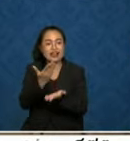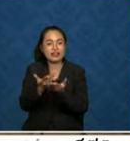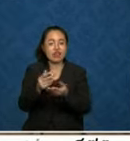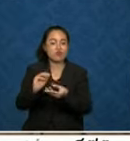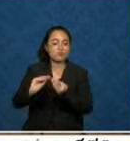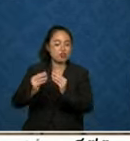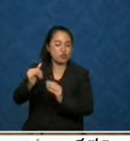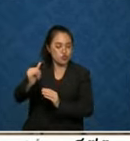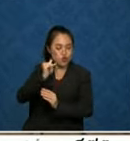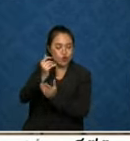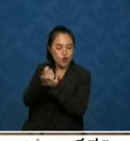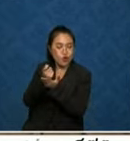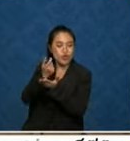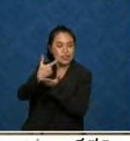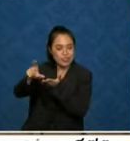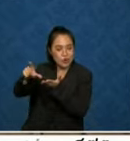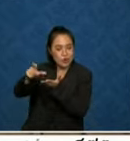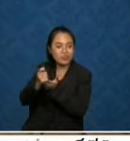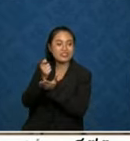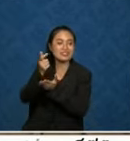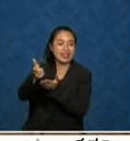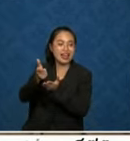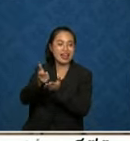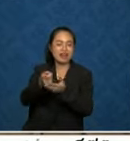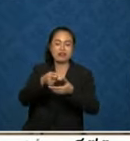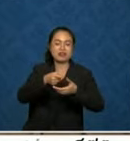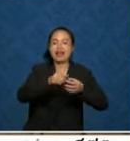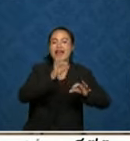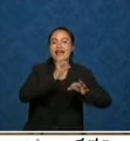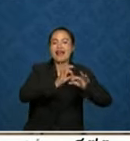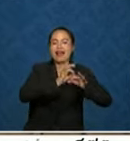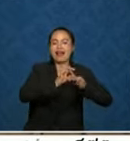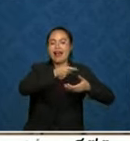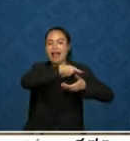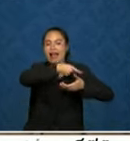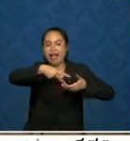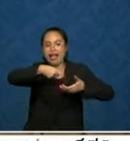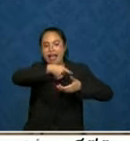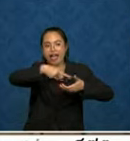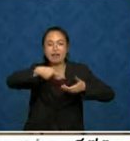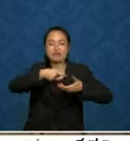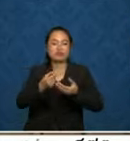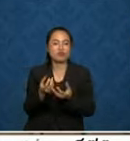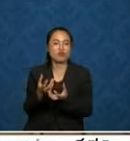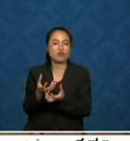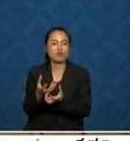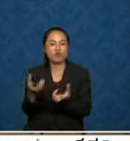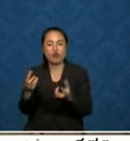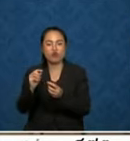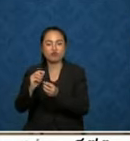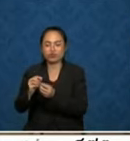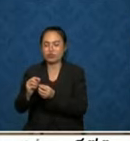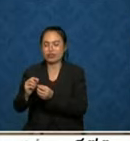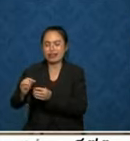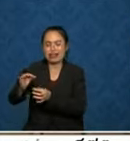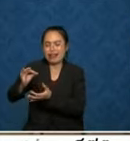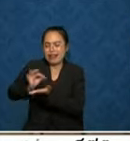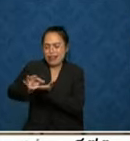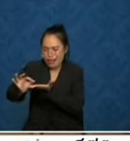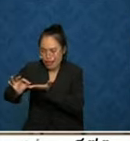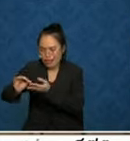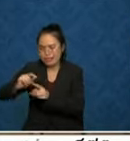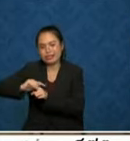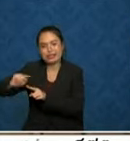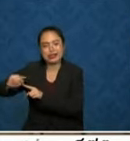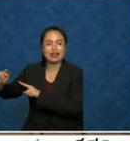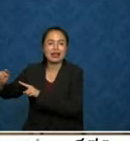เพย์นะคะออนไลน์แบงกิ้งหรือสินทรัพย์ดิจิตอลพวกคริปโตเคอเรนซีต่างๆพวกเนี้ยเราต้องเผ